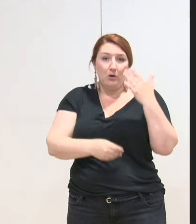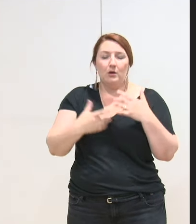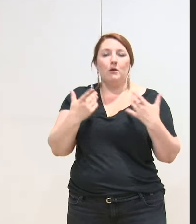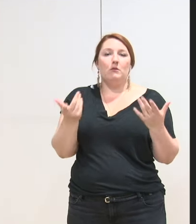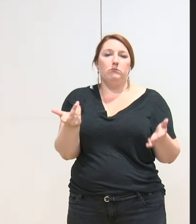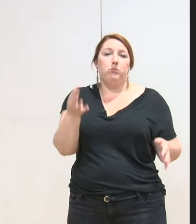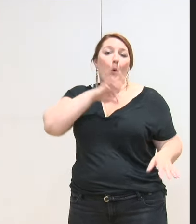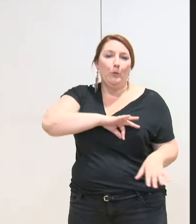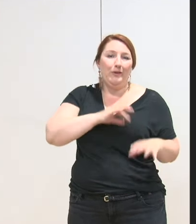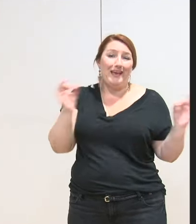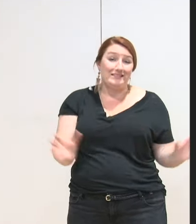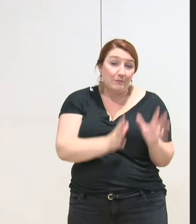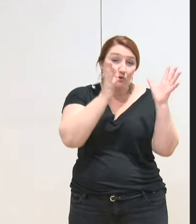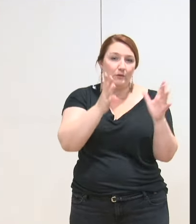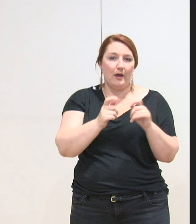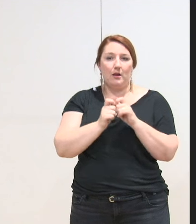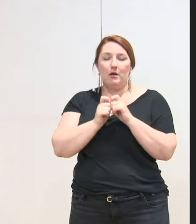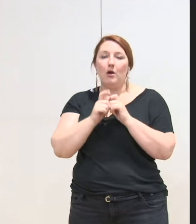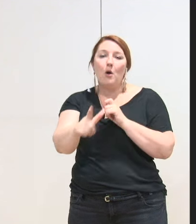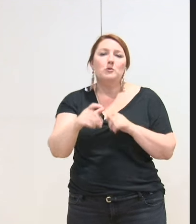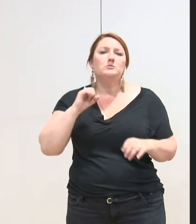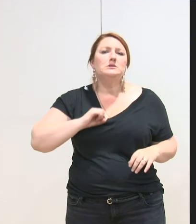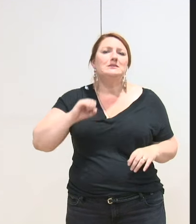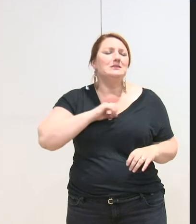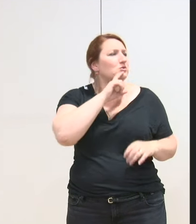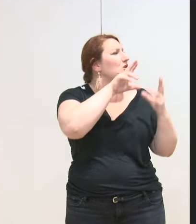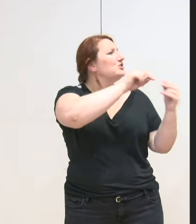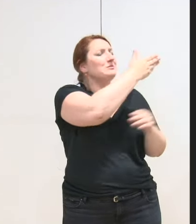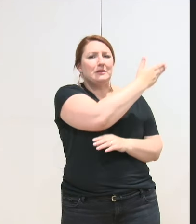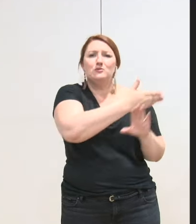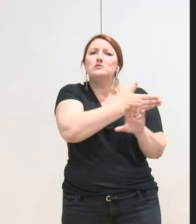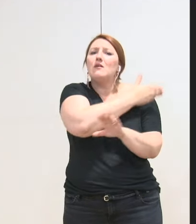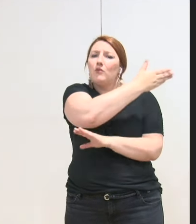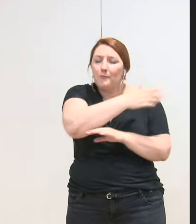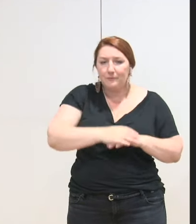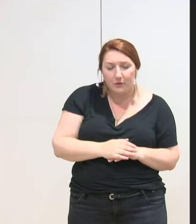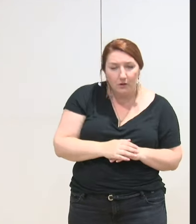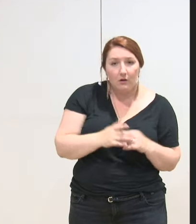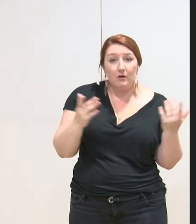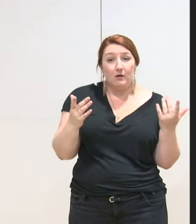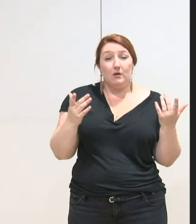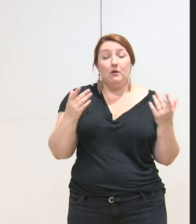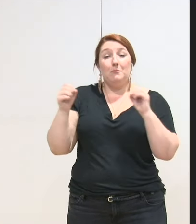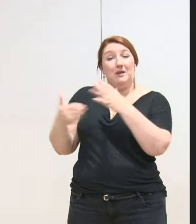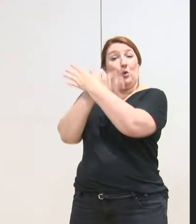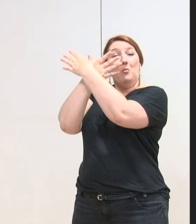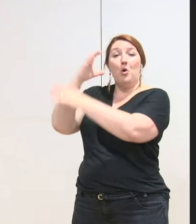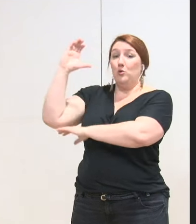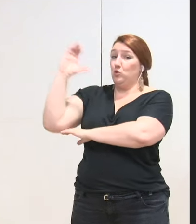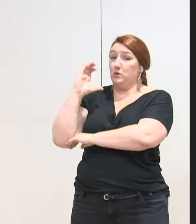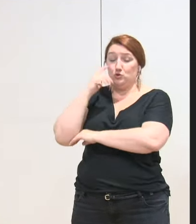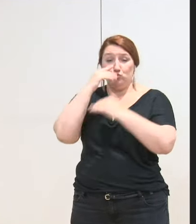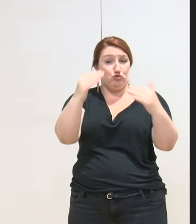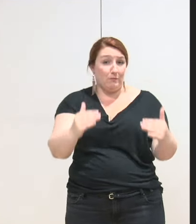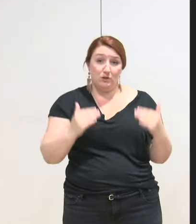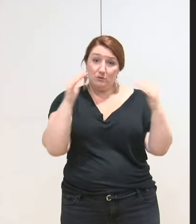exceptionnels les remboursements sinistre que j'ai détaillé juste avant les dotations de la mropole sont stables à